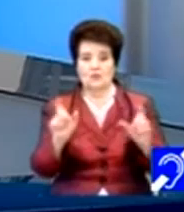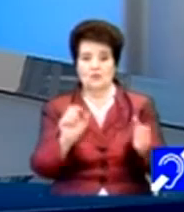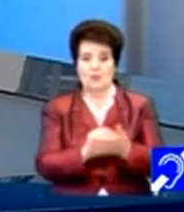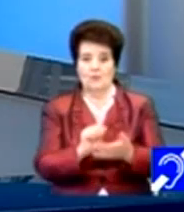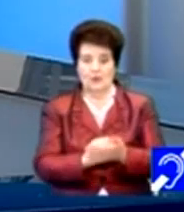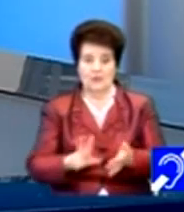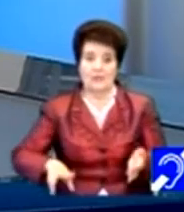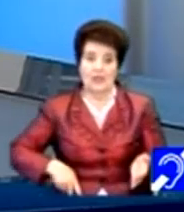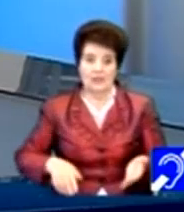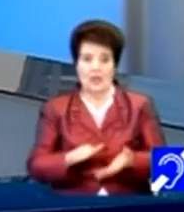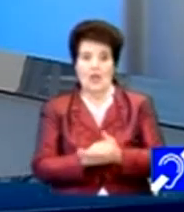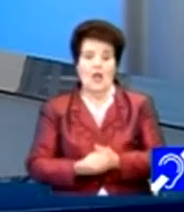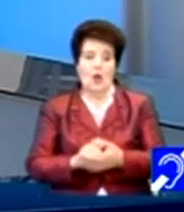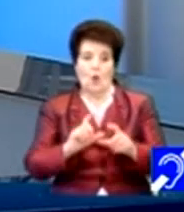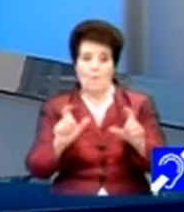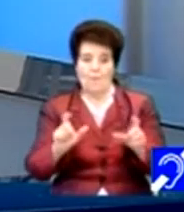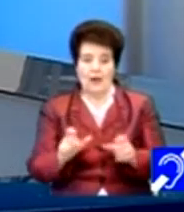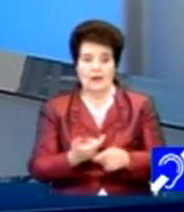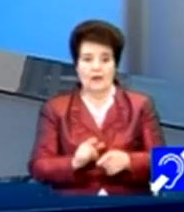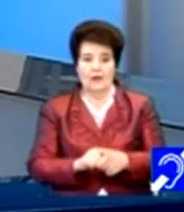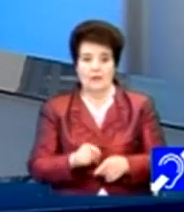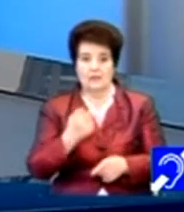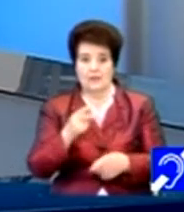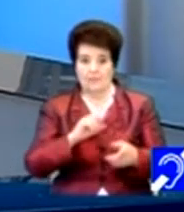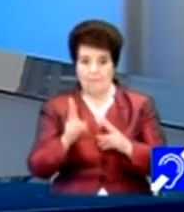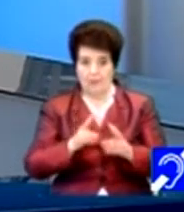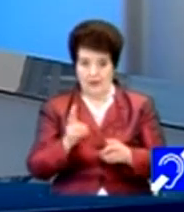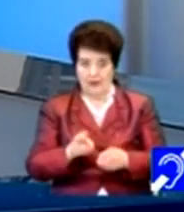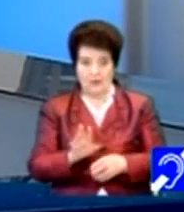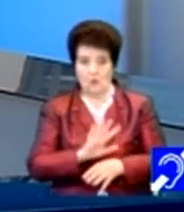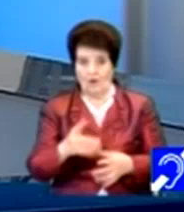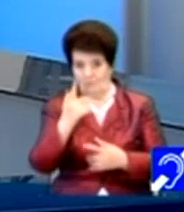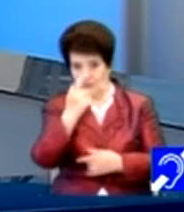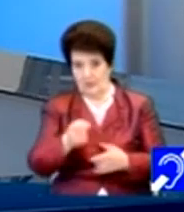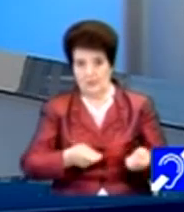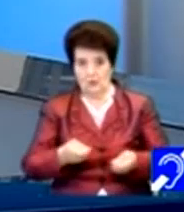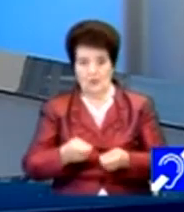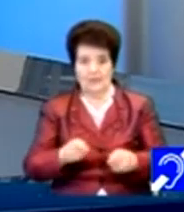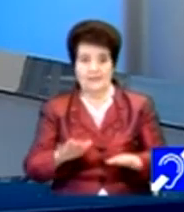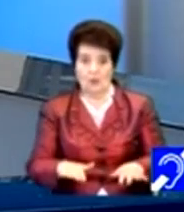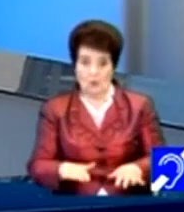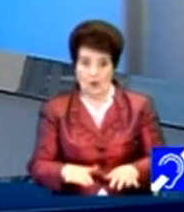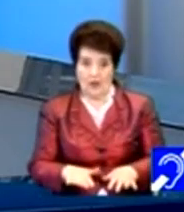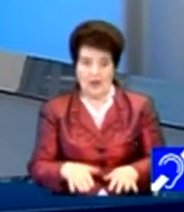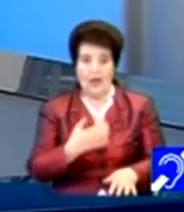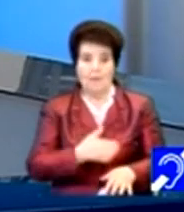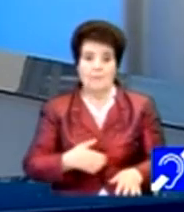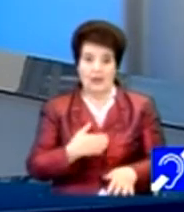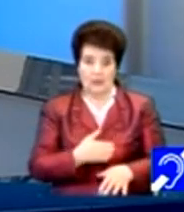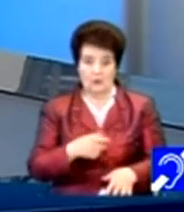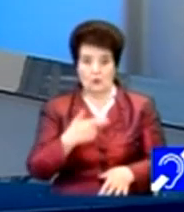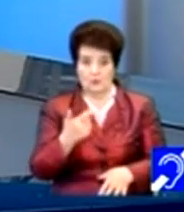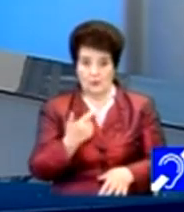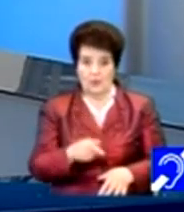Publicitate. Directorii companiilor din acest domeniu se plâng că nu au fost anunțați de autoritățile locale. Pretorul sectorului